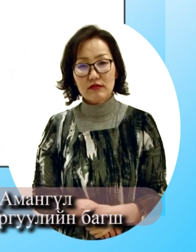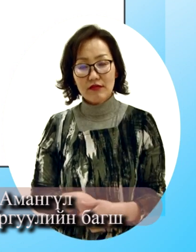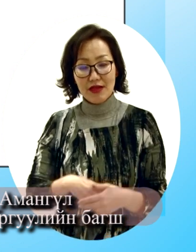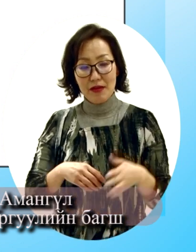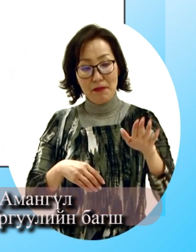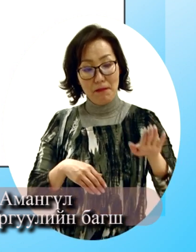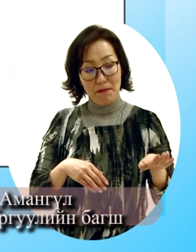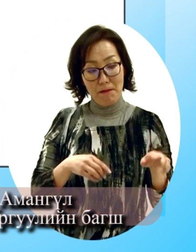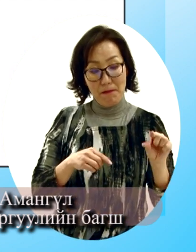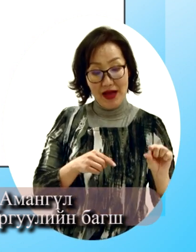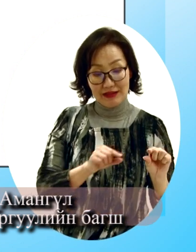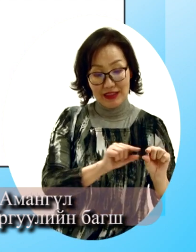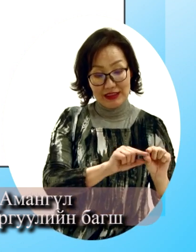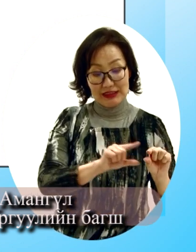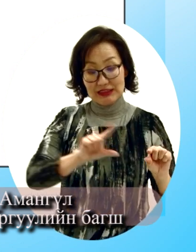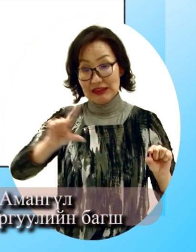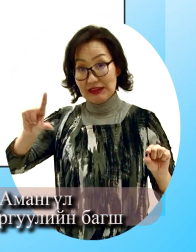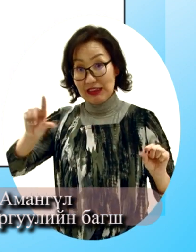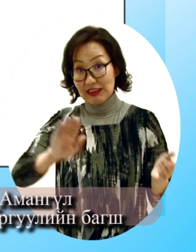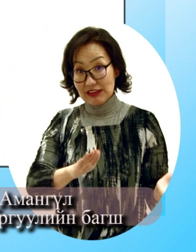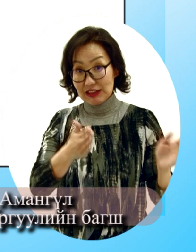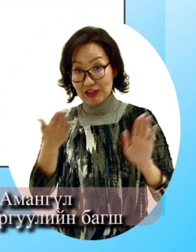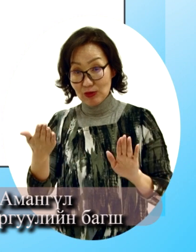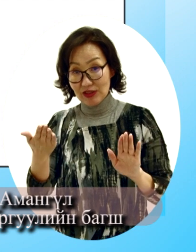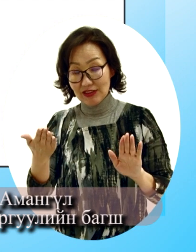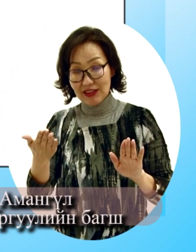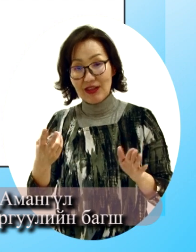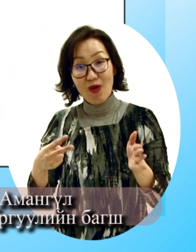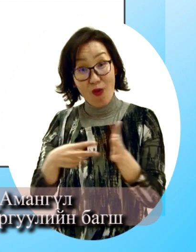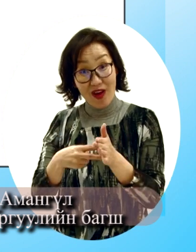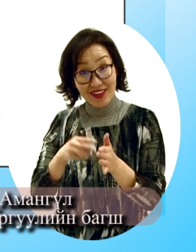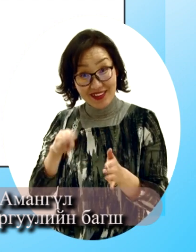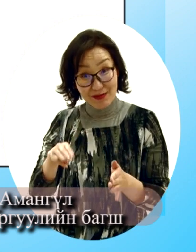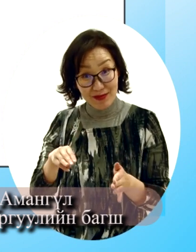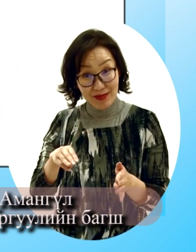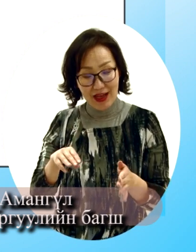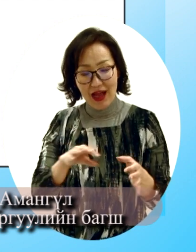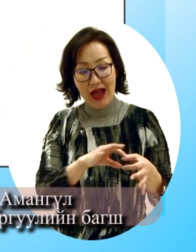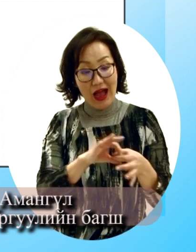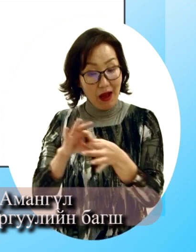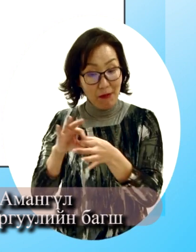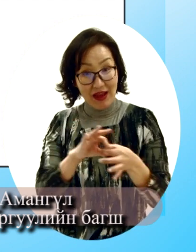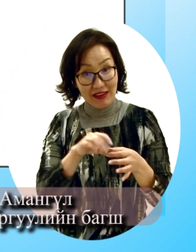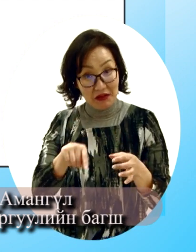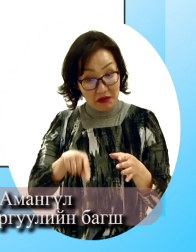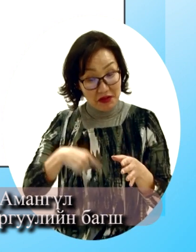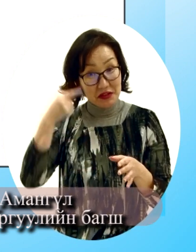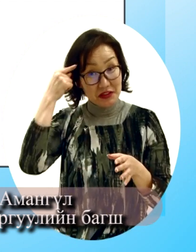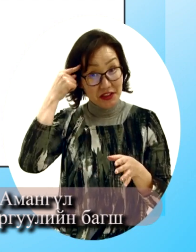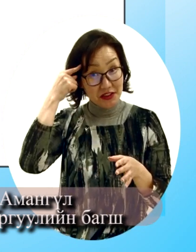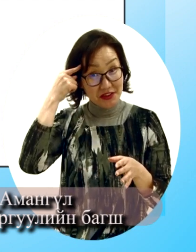Ал есептеңдер, кіші атаудан үлкен атауға айландырғанда бөлу амалын пайдаланамыз.